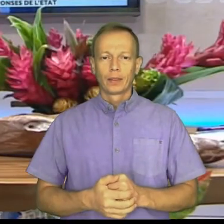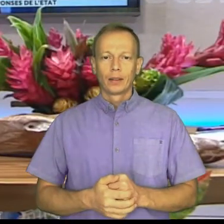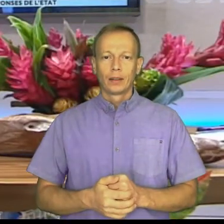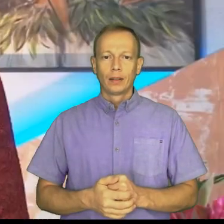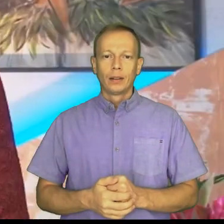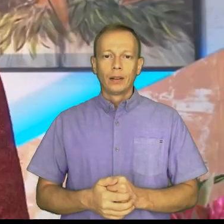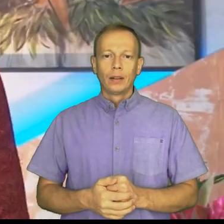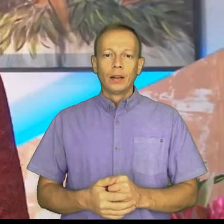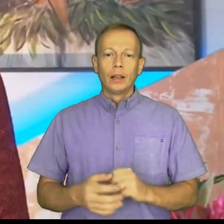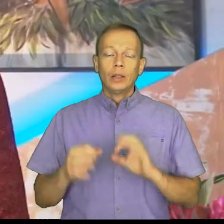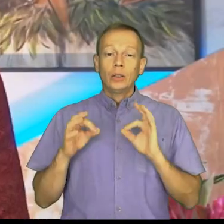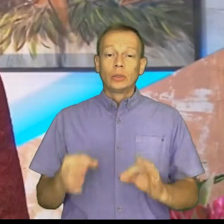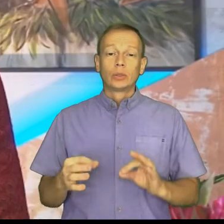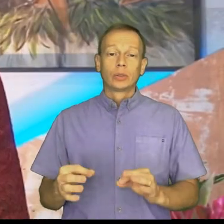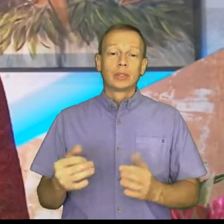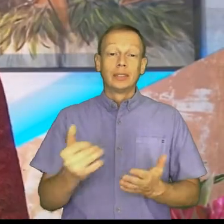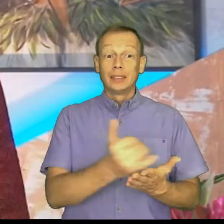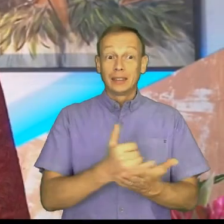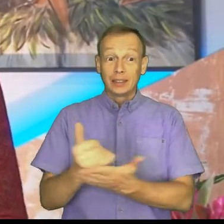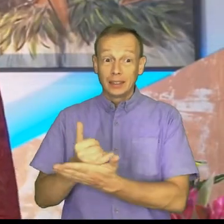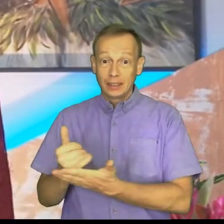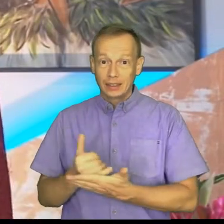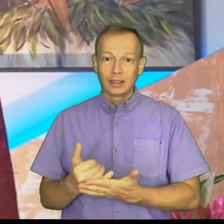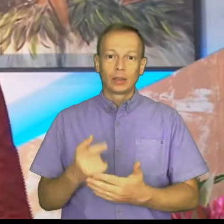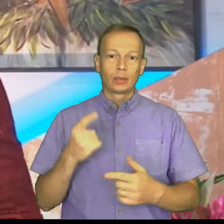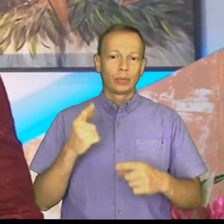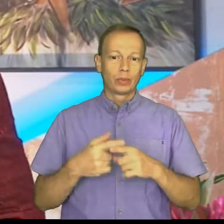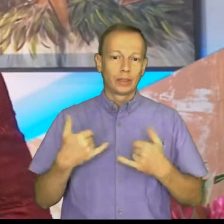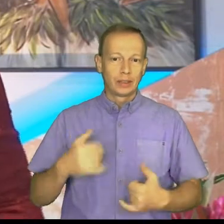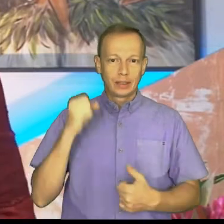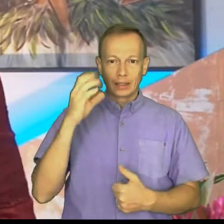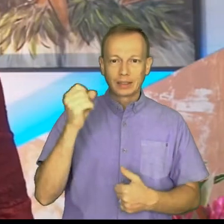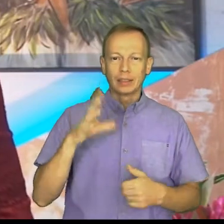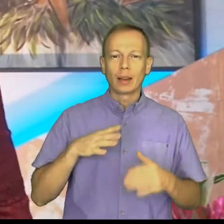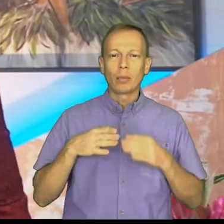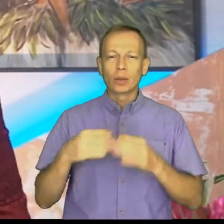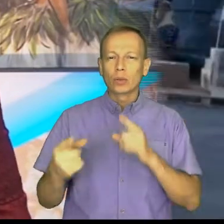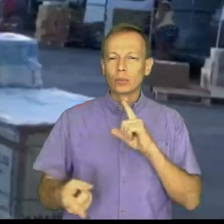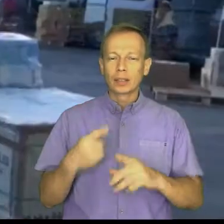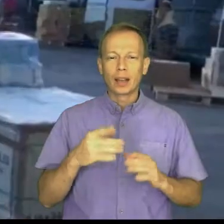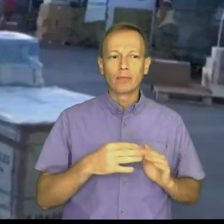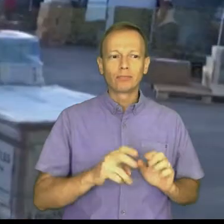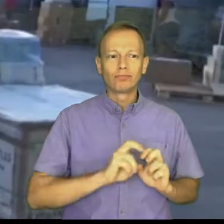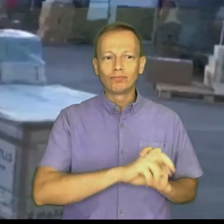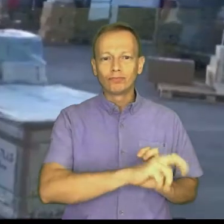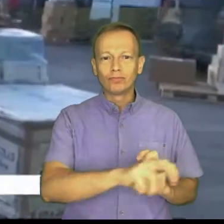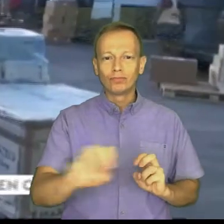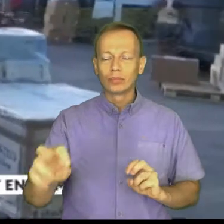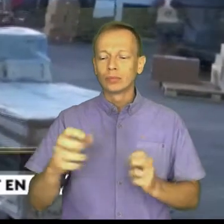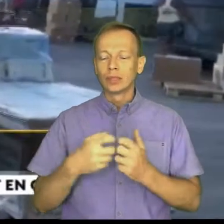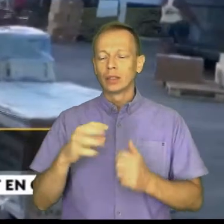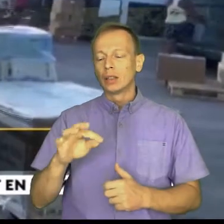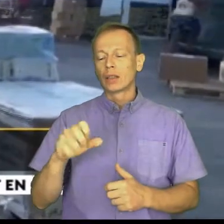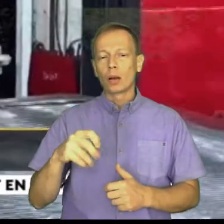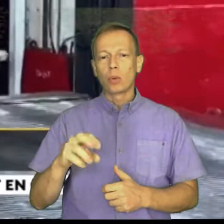sont eux les liens entre nous, Tahiti et les îles, ces goélettes qui font le tour de nos Fénois dans les 5 archipels. Le Taporo